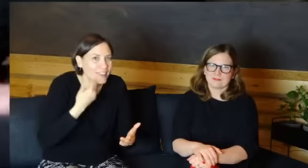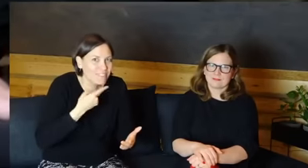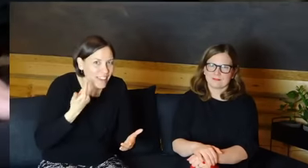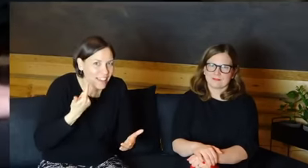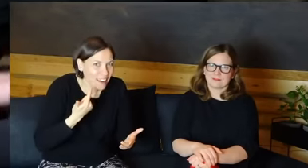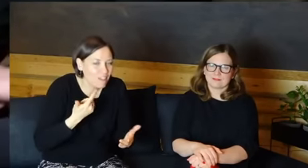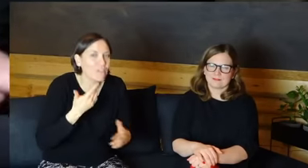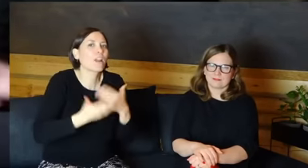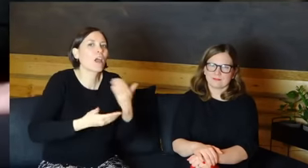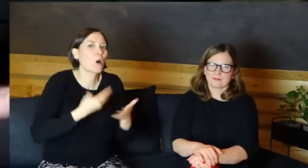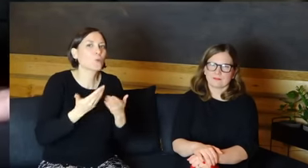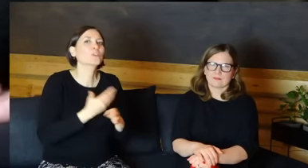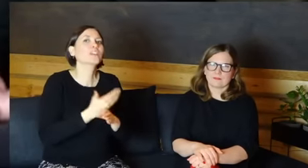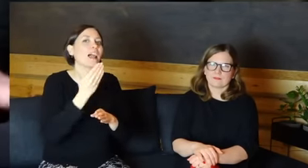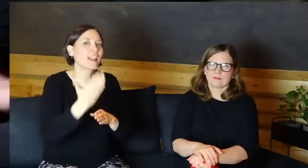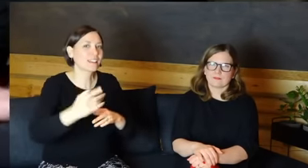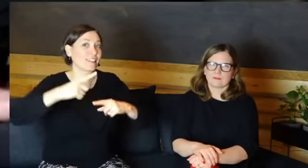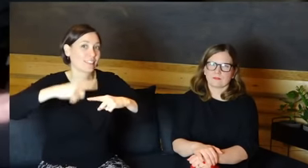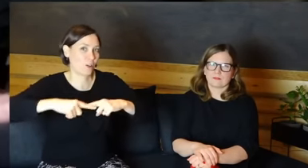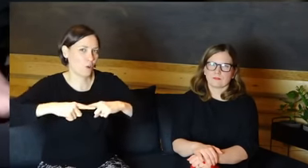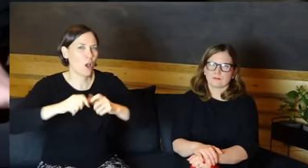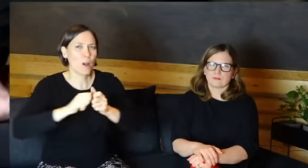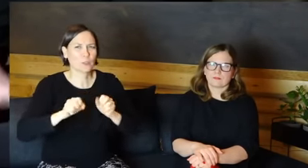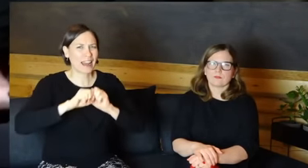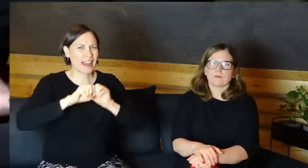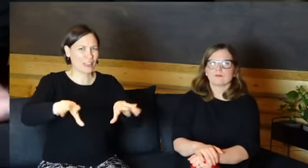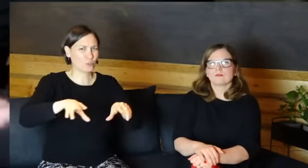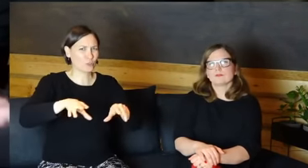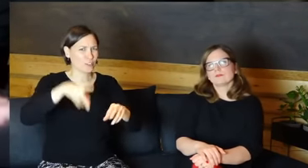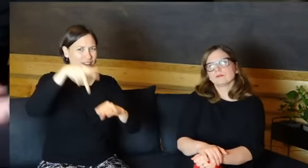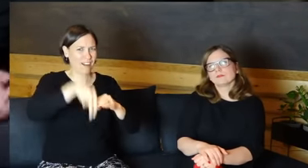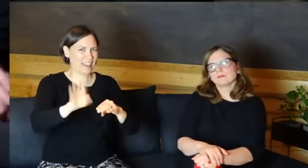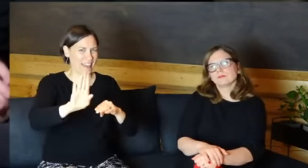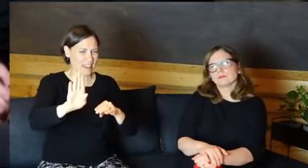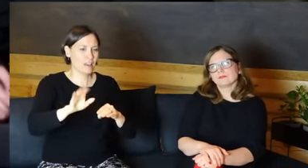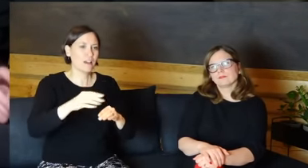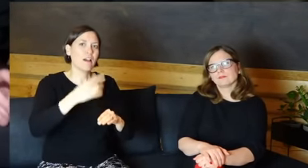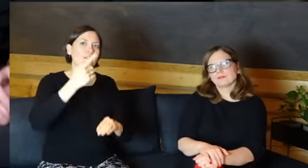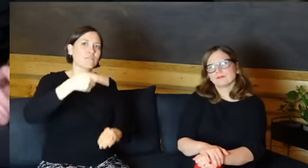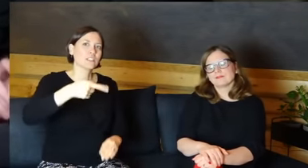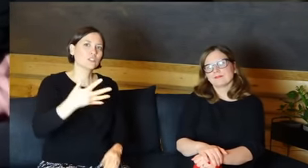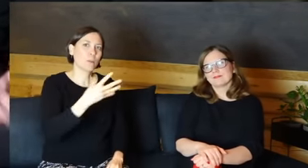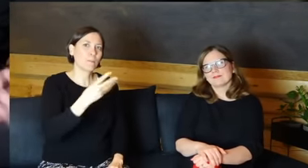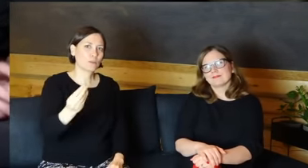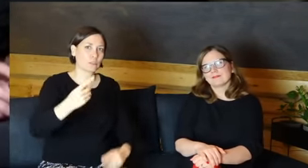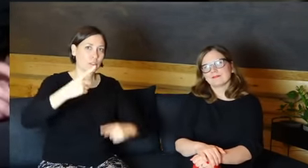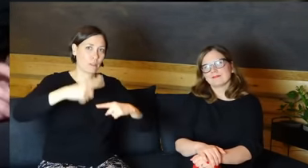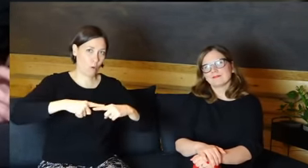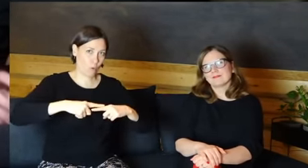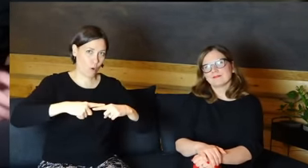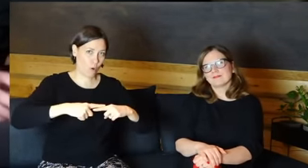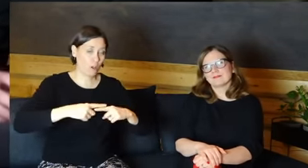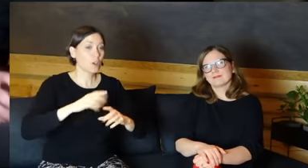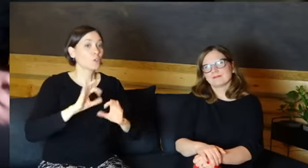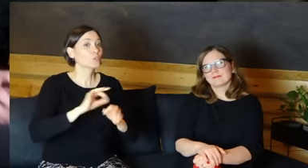Ja äläkää katkaisko lähetystä, pidetään varttitunnin tauko. Jos kaikki menee nappiin, niin